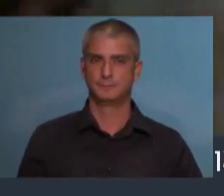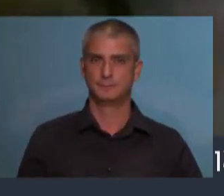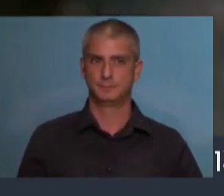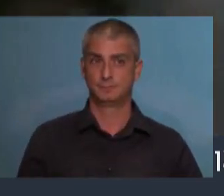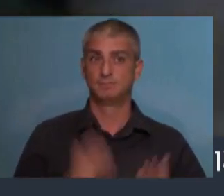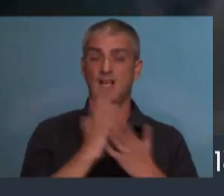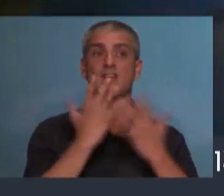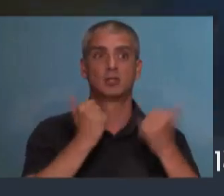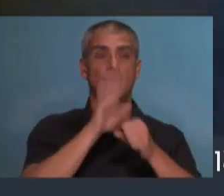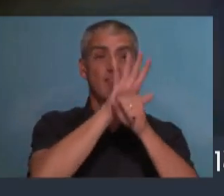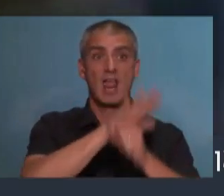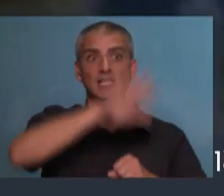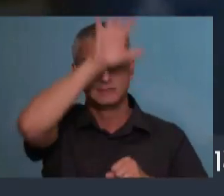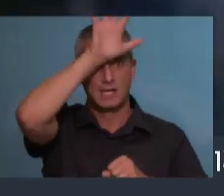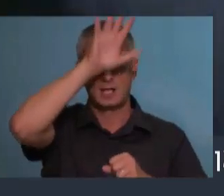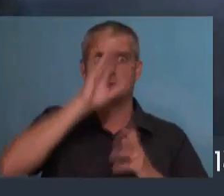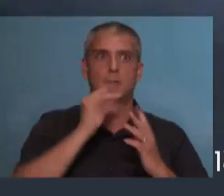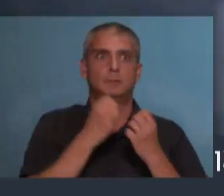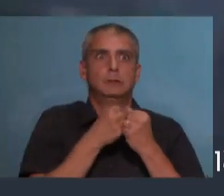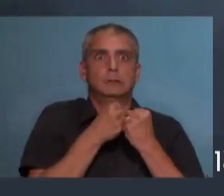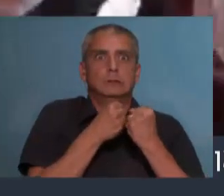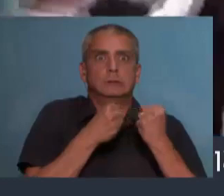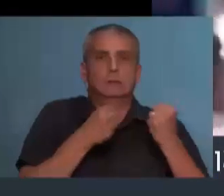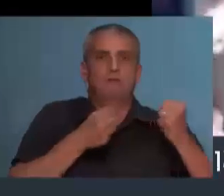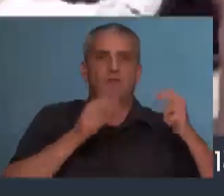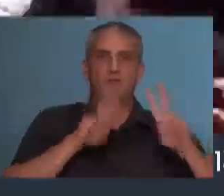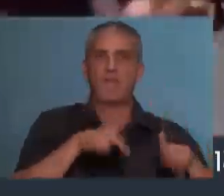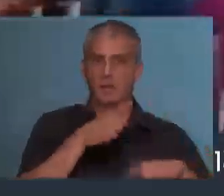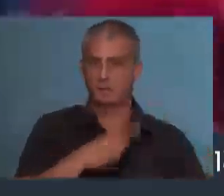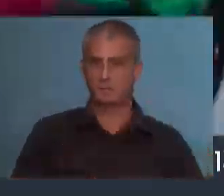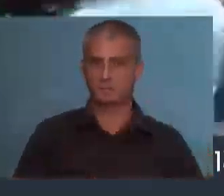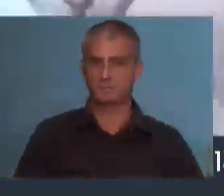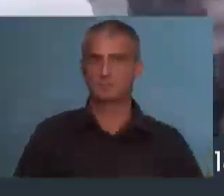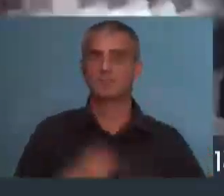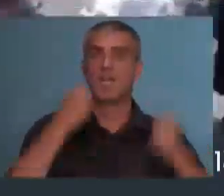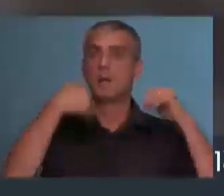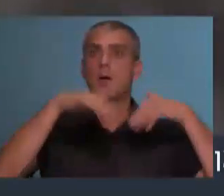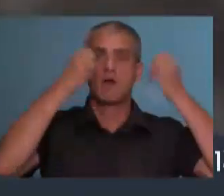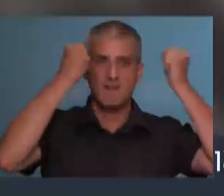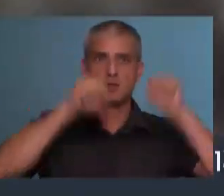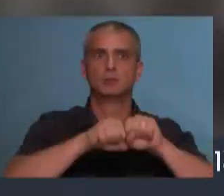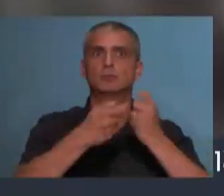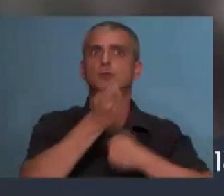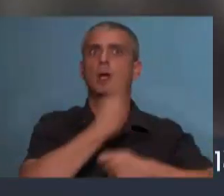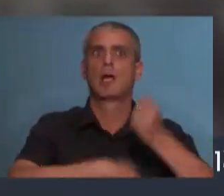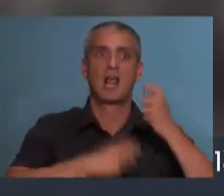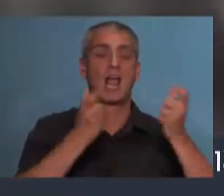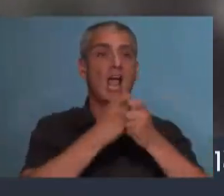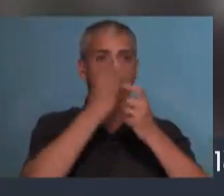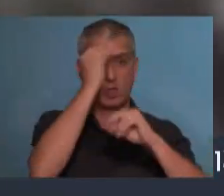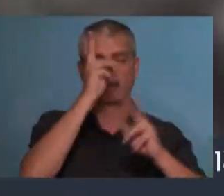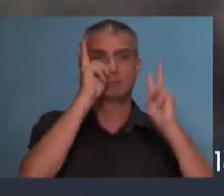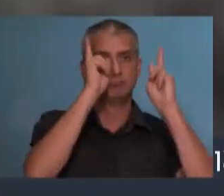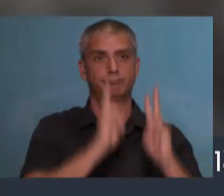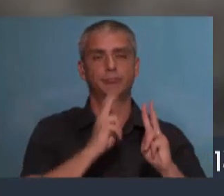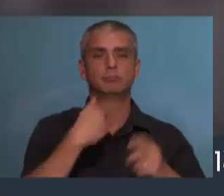כבר עכשיו הלחץ על איראן נמצא על סף נקודת רתיחה. הפגנות ברחובות, משבר כלכלי, חברות שהודיעו שיפסיקו